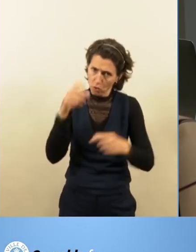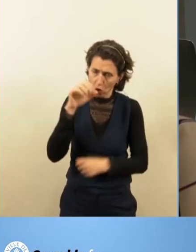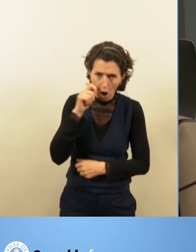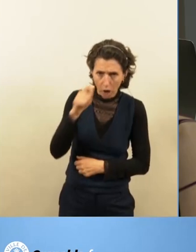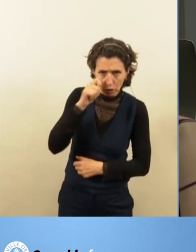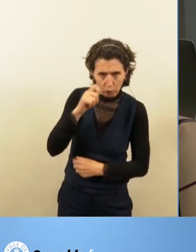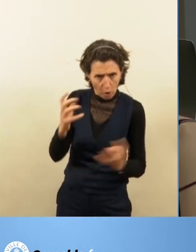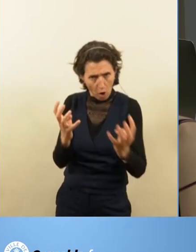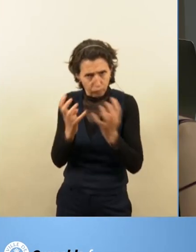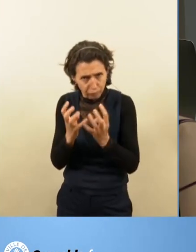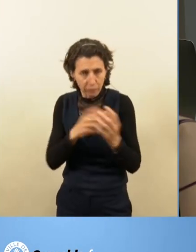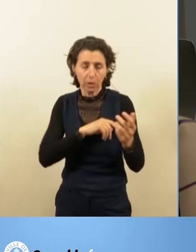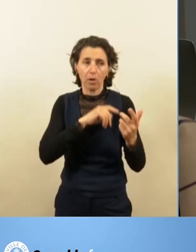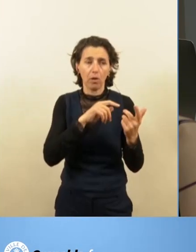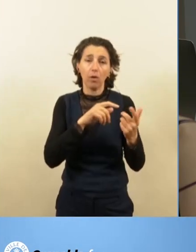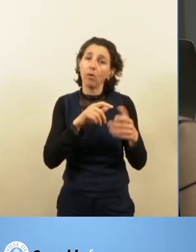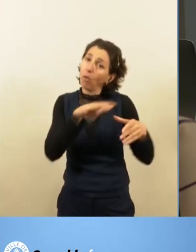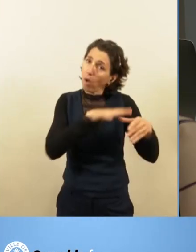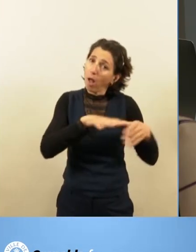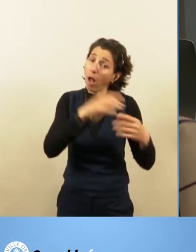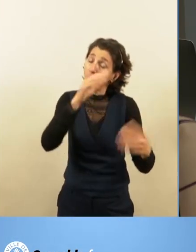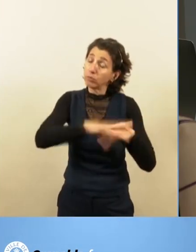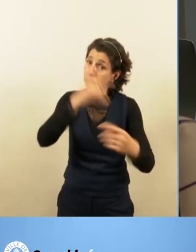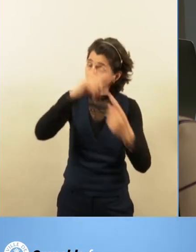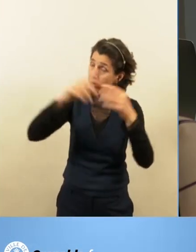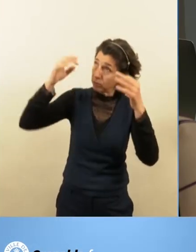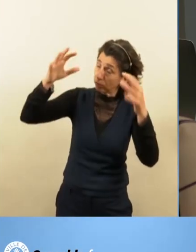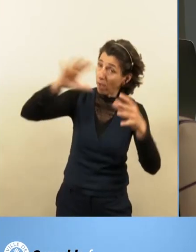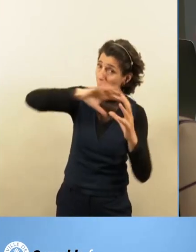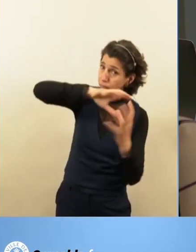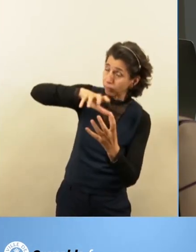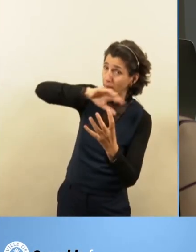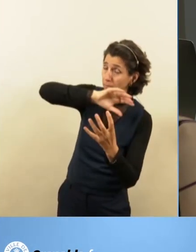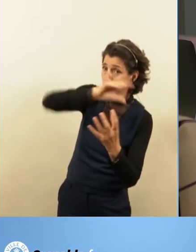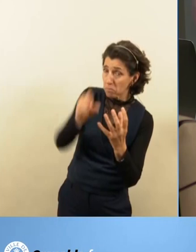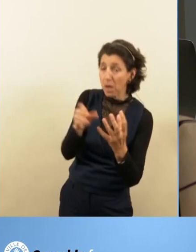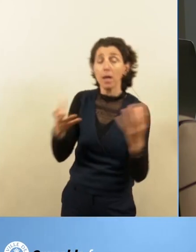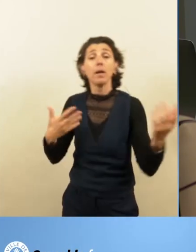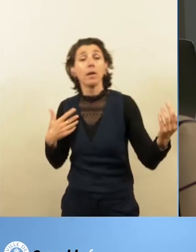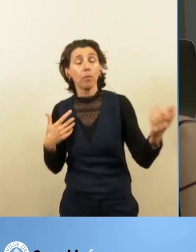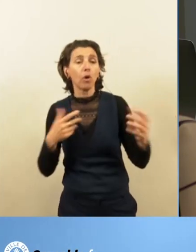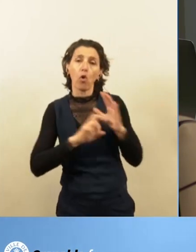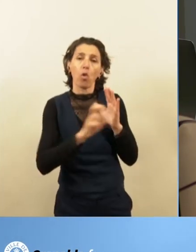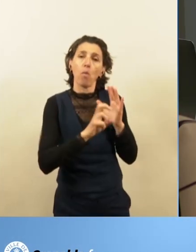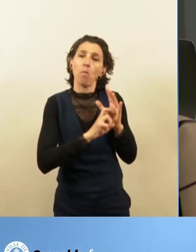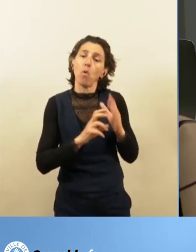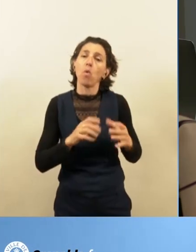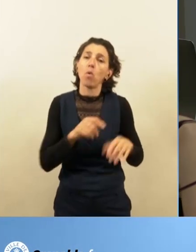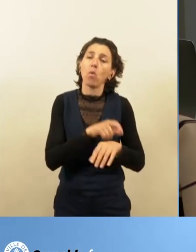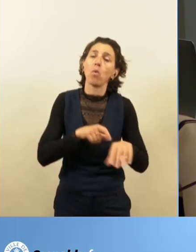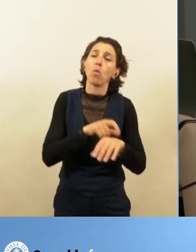locaux sur la question de l'atmosphère donc Grenoble est membre du comité de pilotage